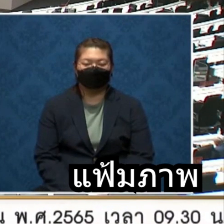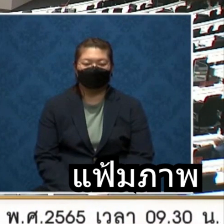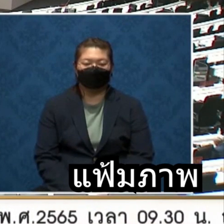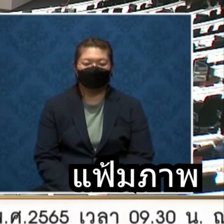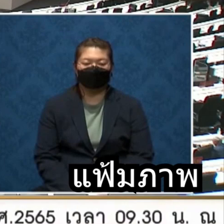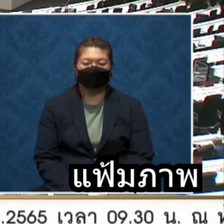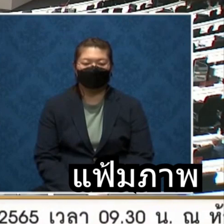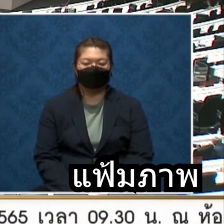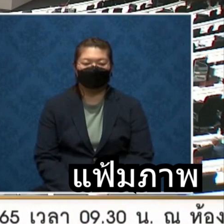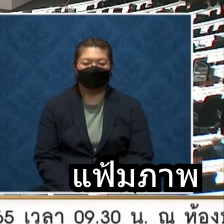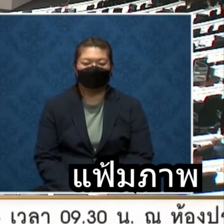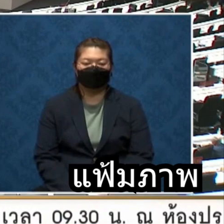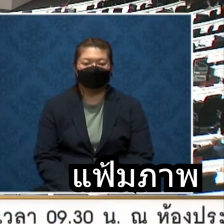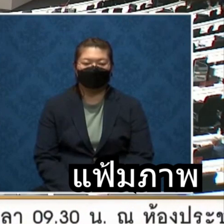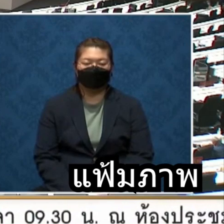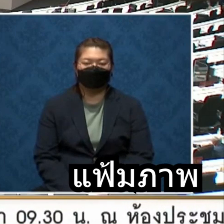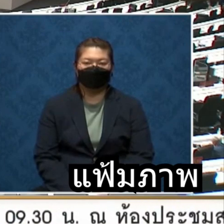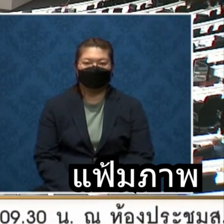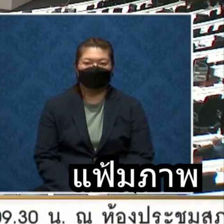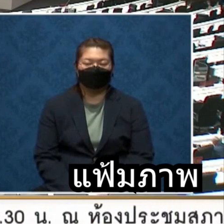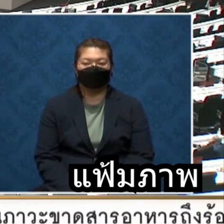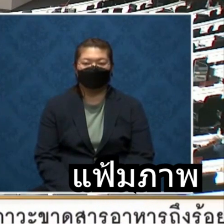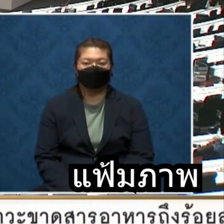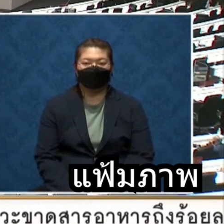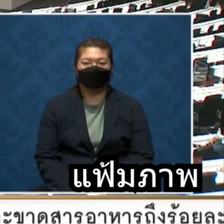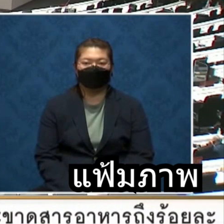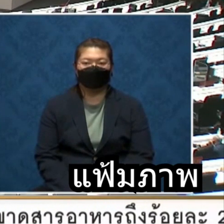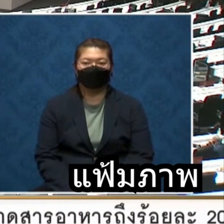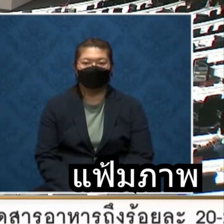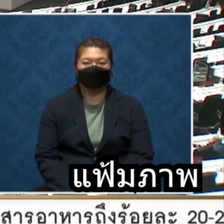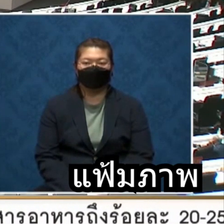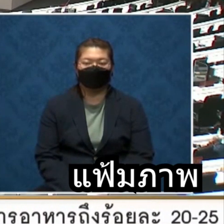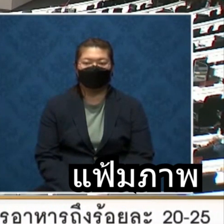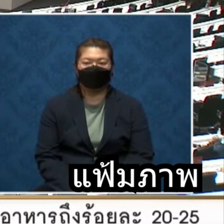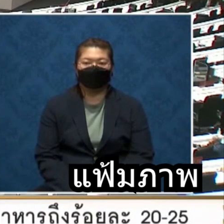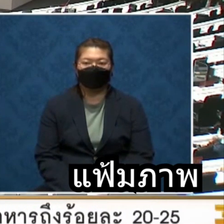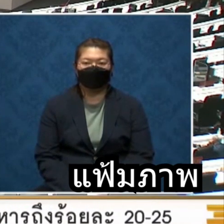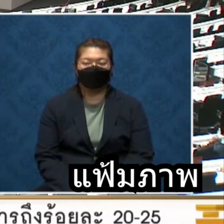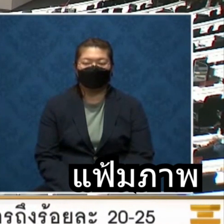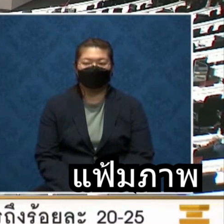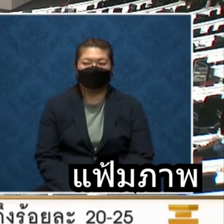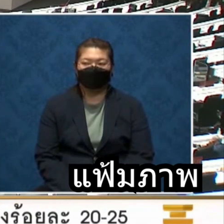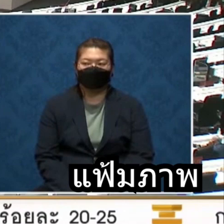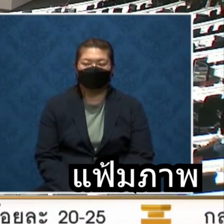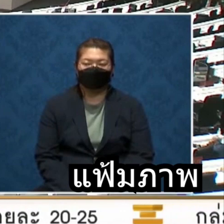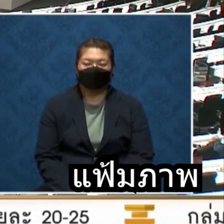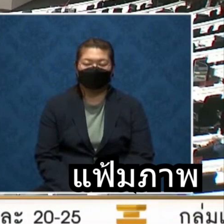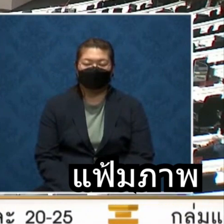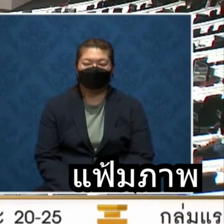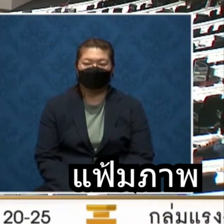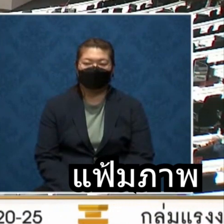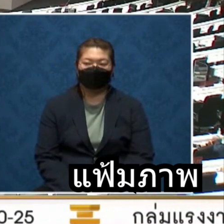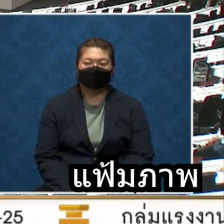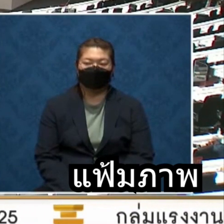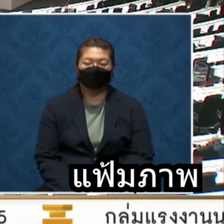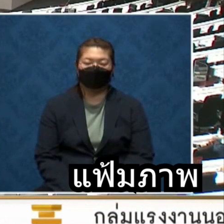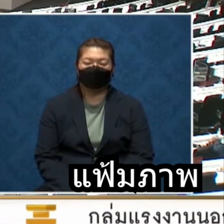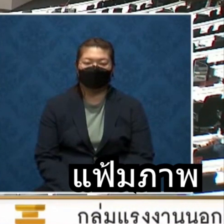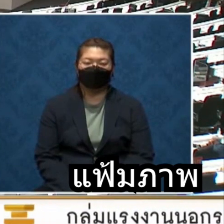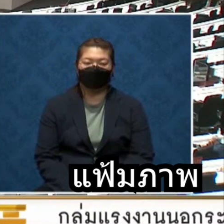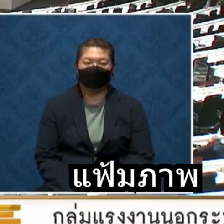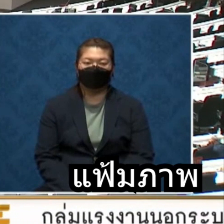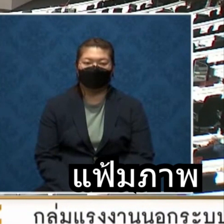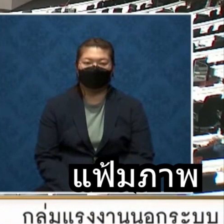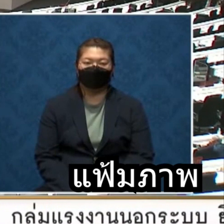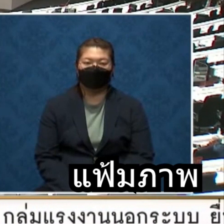ายเลือกตั้งในวันที่30พฤศจิกายนนี้ครับก็คือรอนี่แหละเพราะว่าเรื่องใหญ่ในการเลือกตั้งเลยนะฮะก็ในขณะเดียวกันครับ